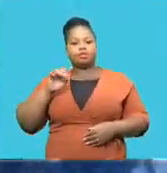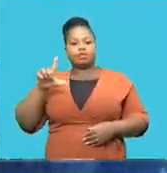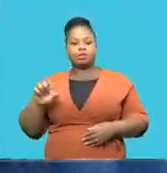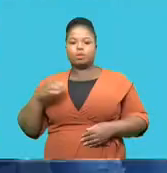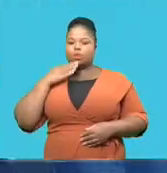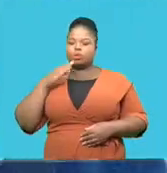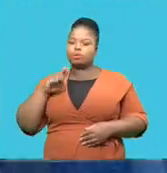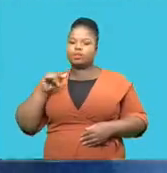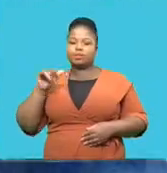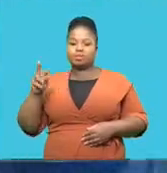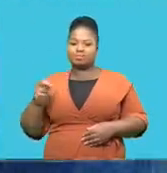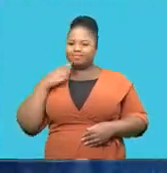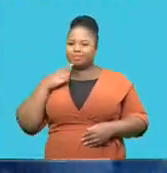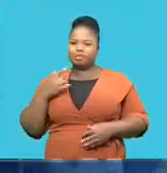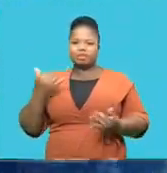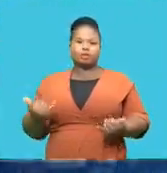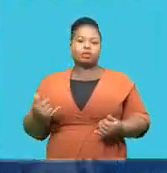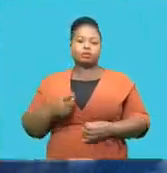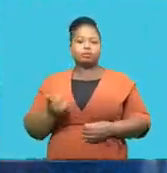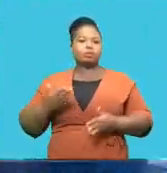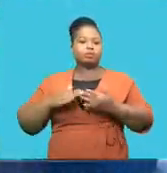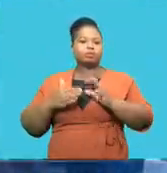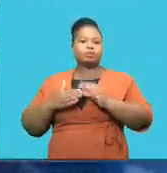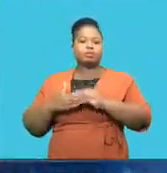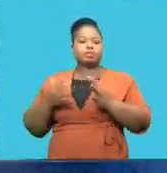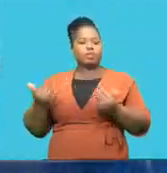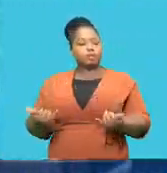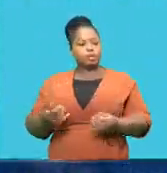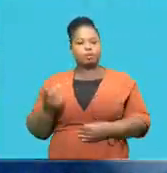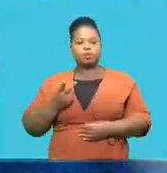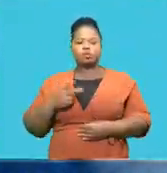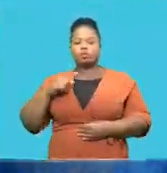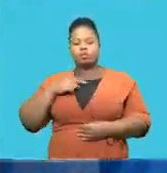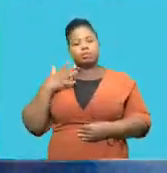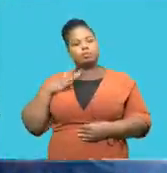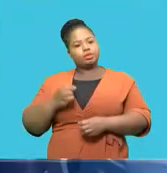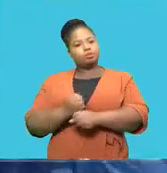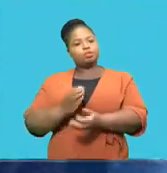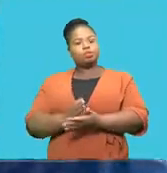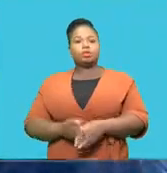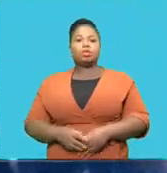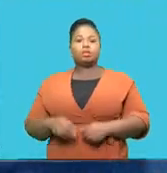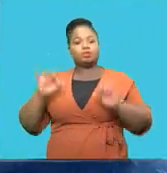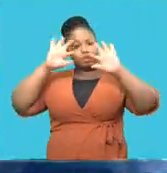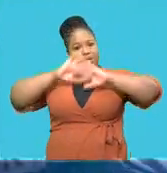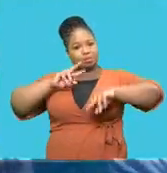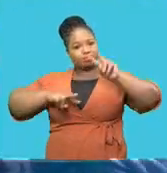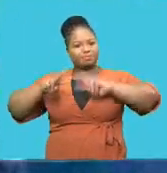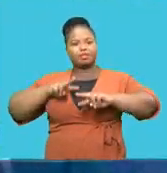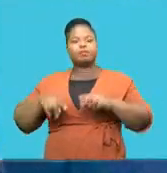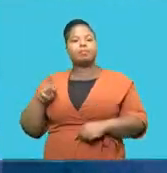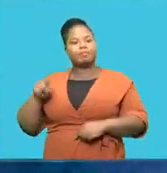nyolisa pesane. O bolela ha jolo ka baahi ba tlile ho ema ka tlhako ho netefatseng hore tema tsena tsa bosenyi di a